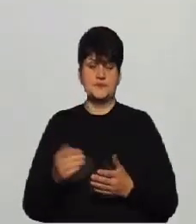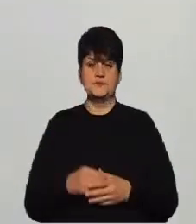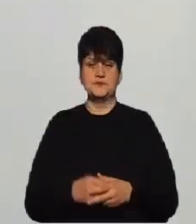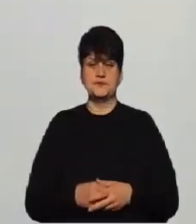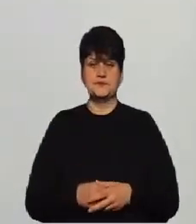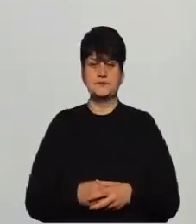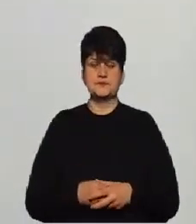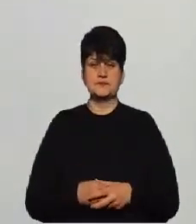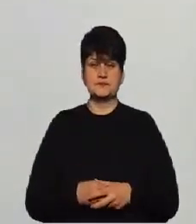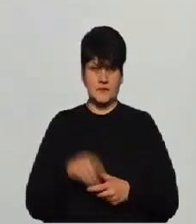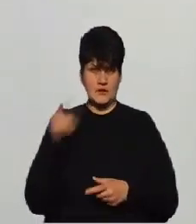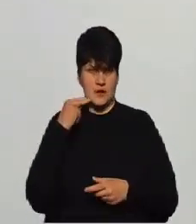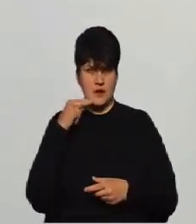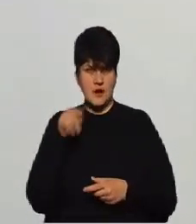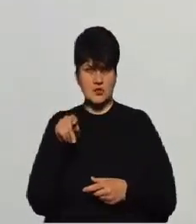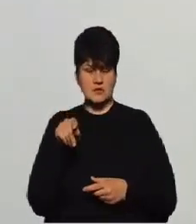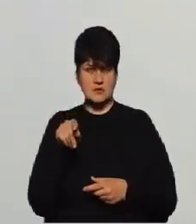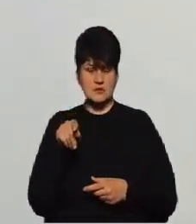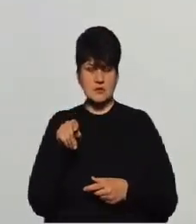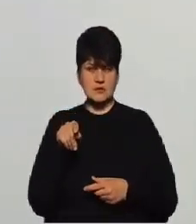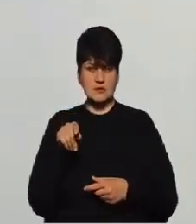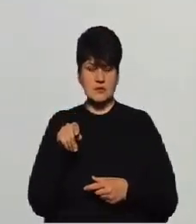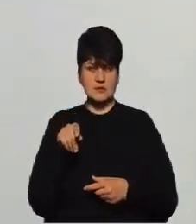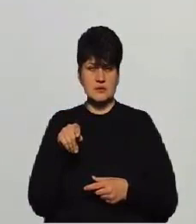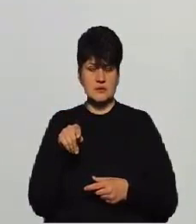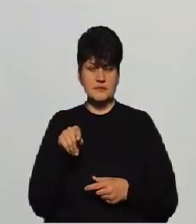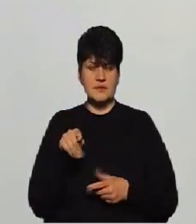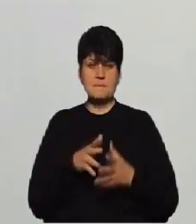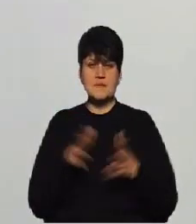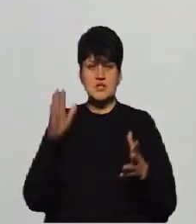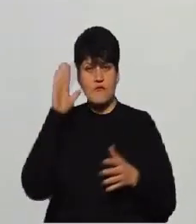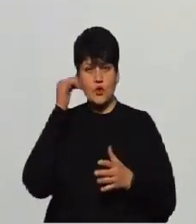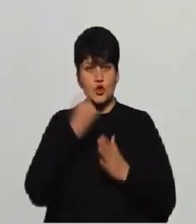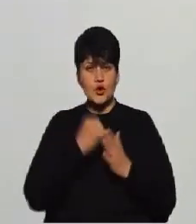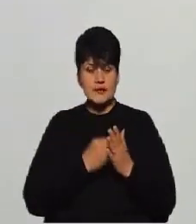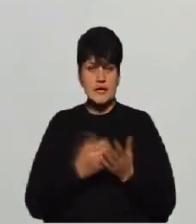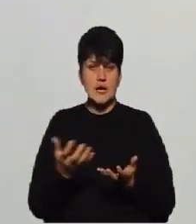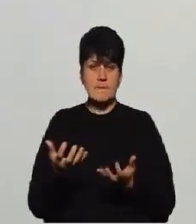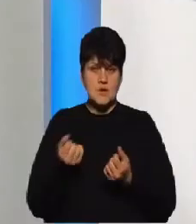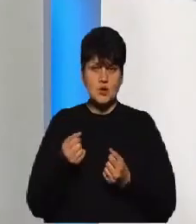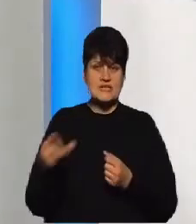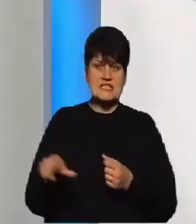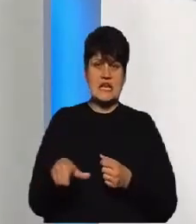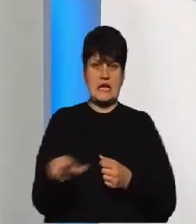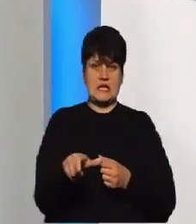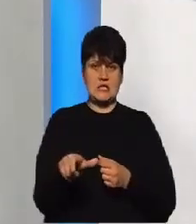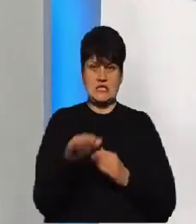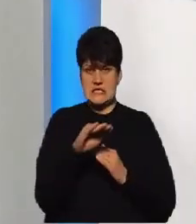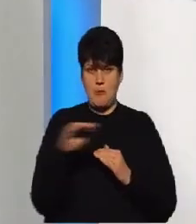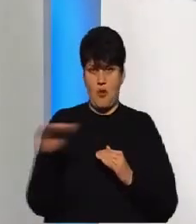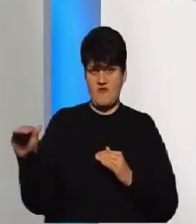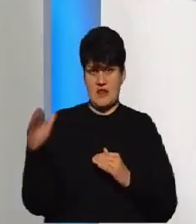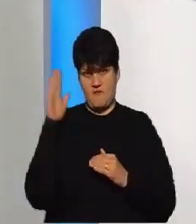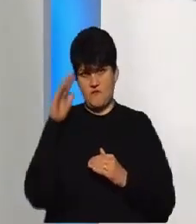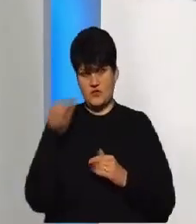Вона краща, ніж та, що привозять? Ну, більшість водоканалів України беруть, наприклад, з річок, тобто поверхневу воду. Тобто там